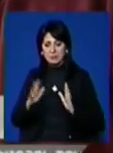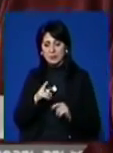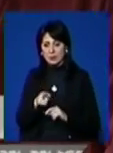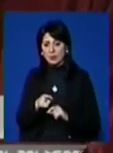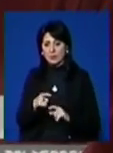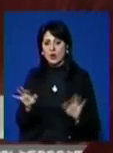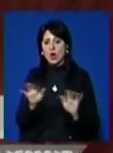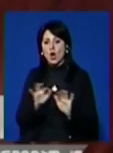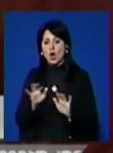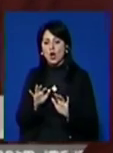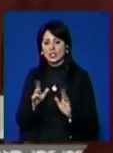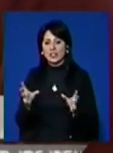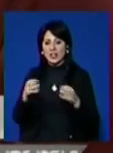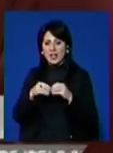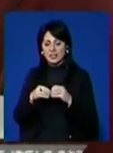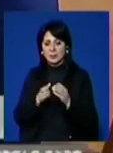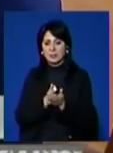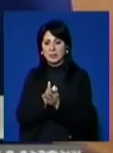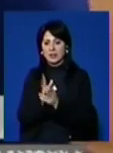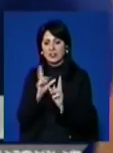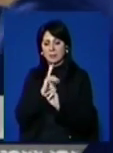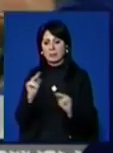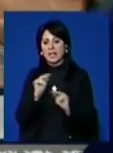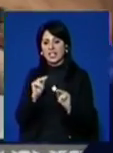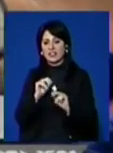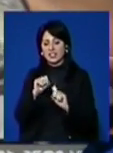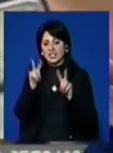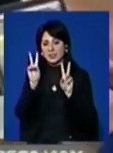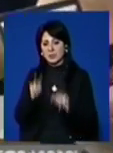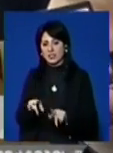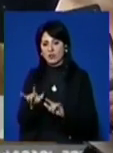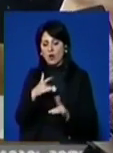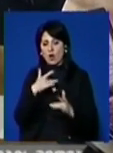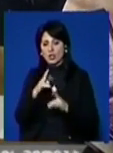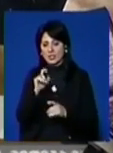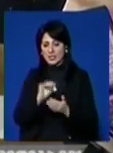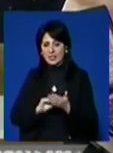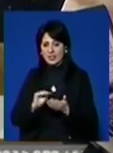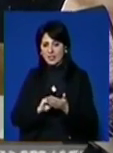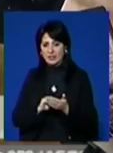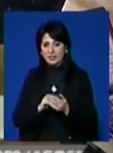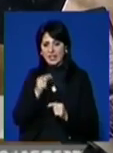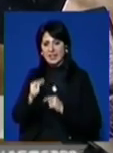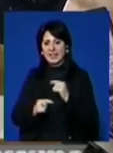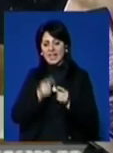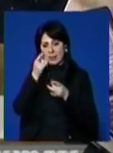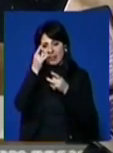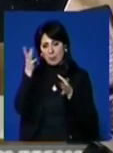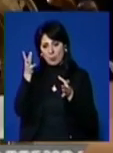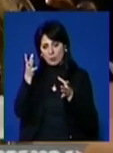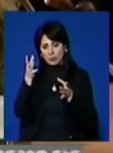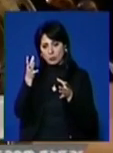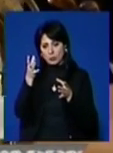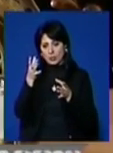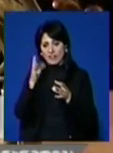შემოგთავაზებენ, კონსერვატორიის კომპოზიციის მიმართულების პედაგოგებმა სპეციალურად ამ კონცერტისთვის დაწერეს. თანამედროვე კულტურის რითმებთან